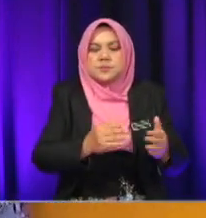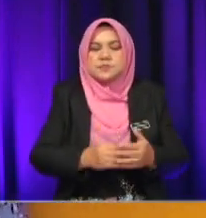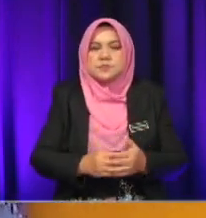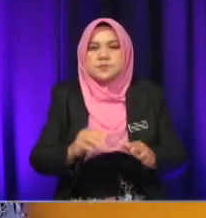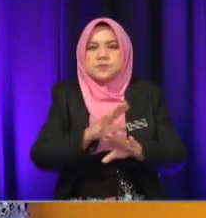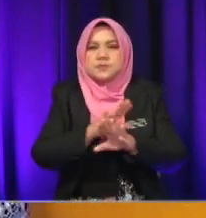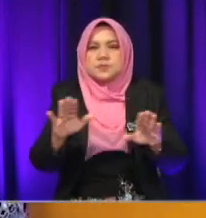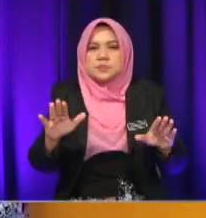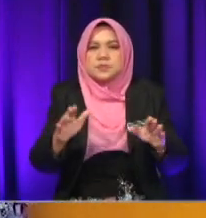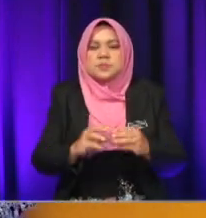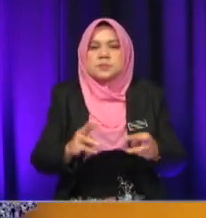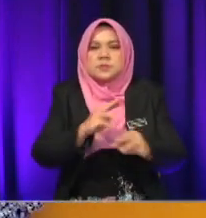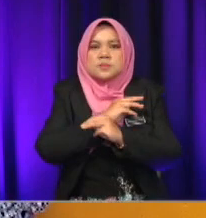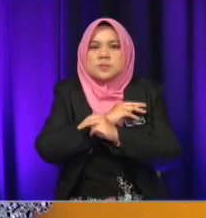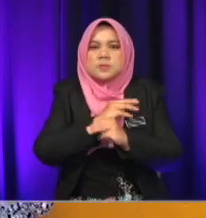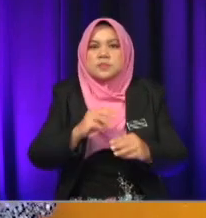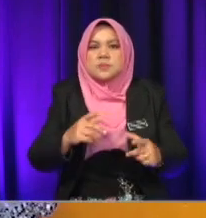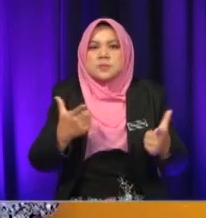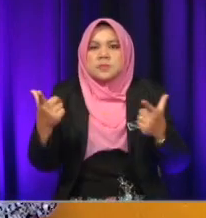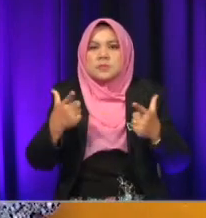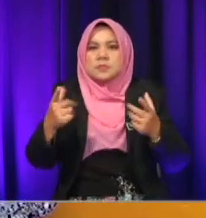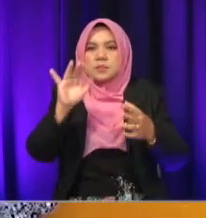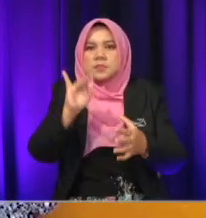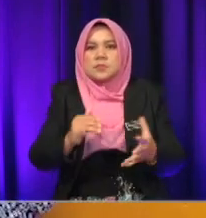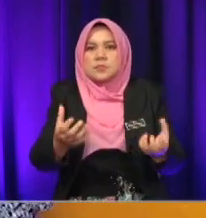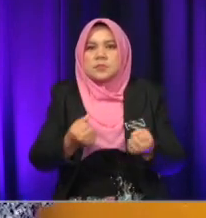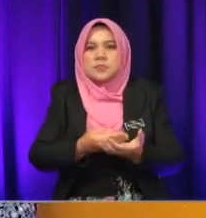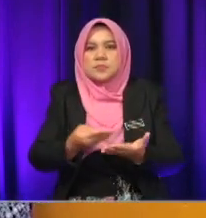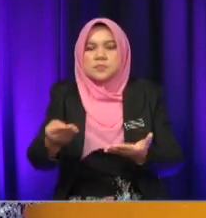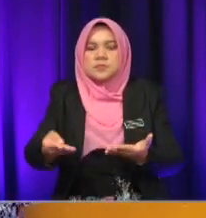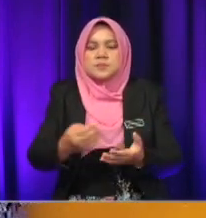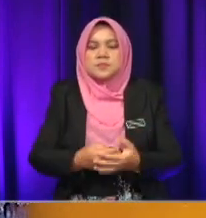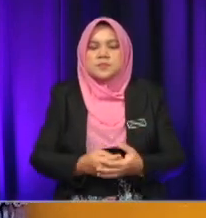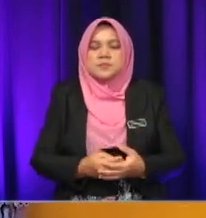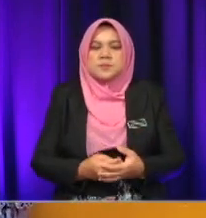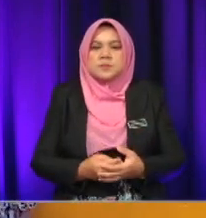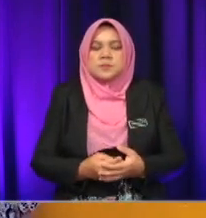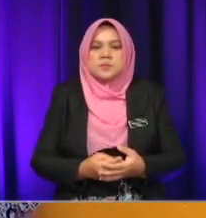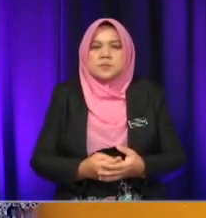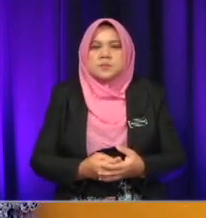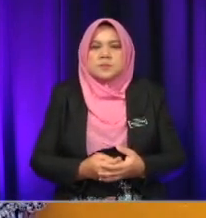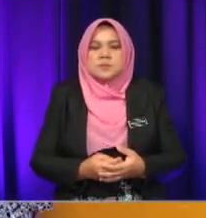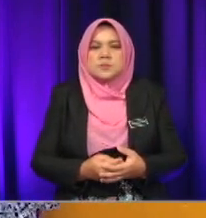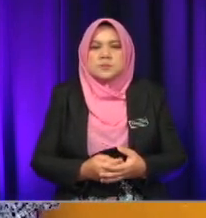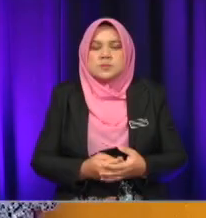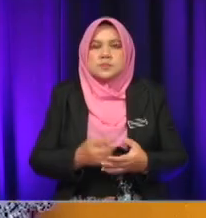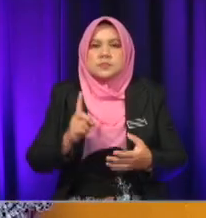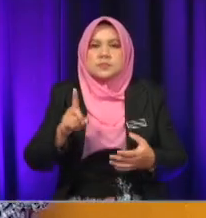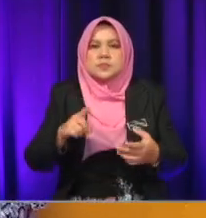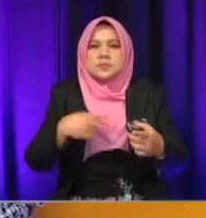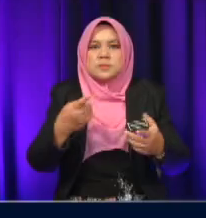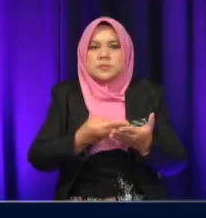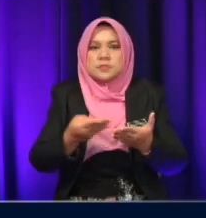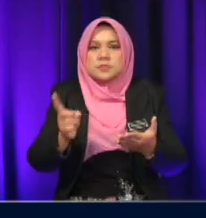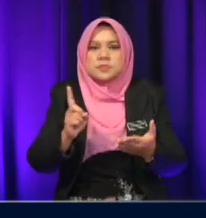tidak mesra betul. Bagi pelanggan yang nak baca dalam keadaan nak cepat ni. Berhenti kat traffic light, nampak beg tahan lasak. Oh, nak dapat kat depan ni je.